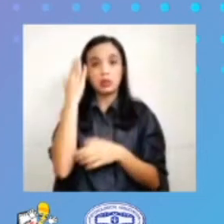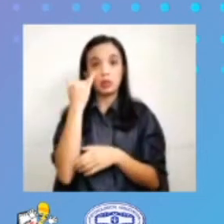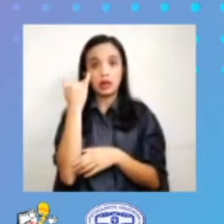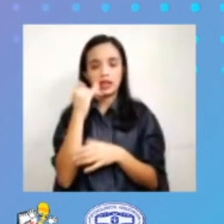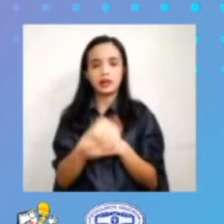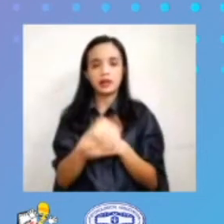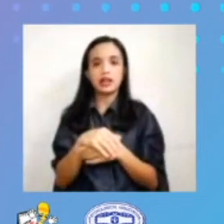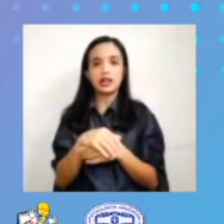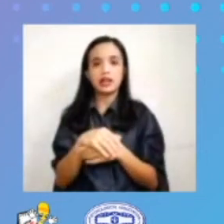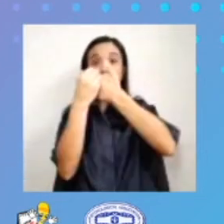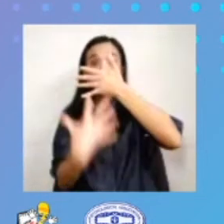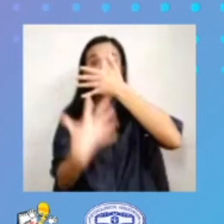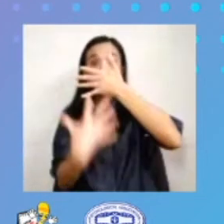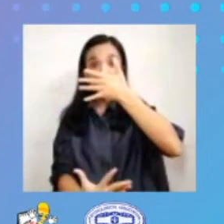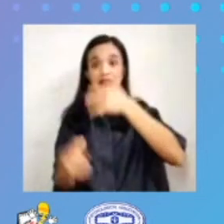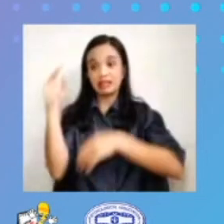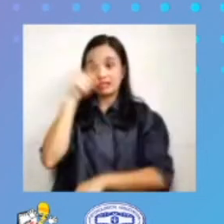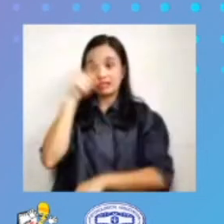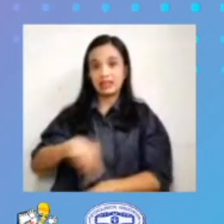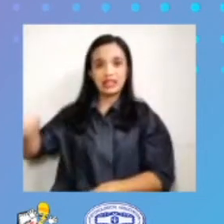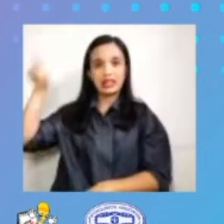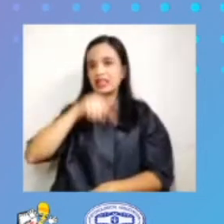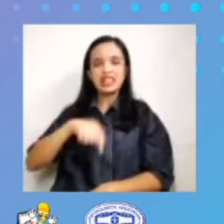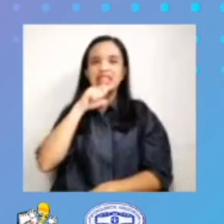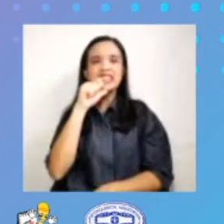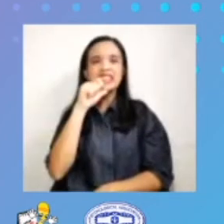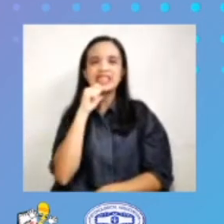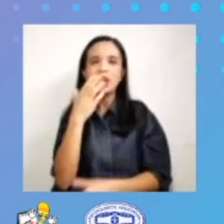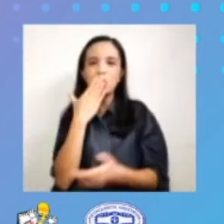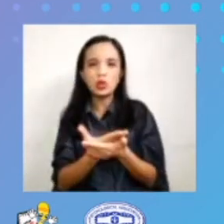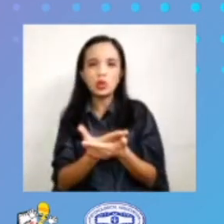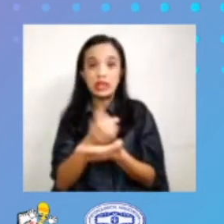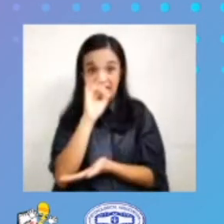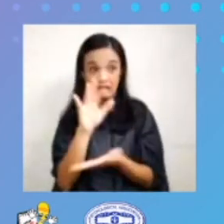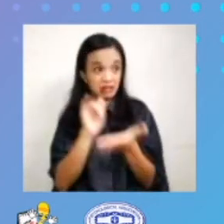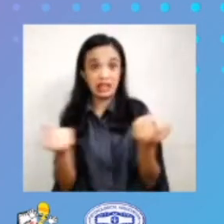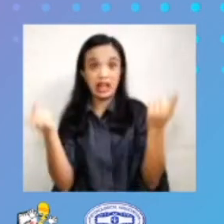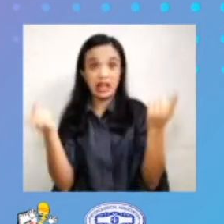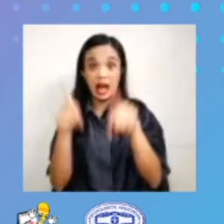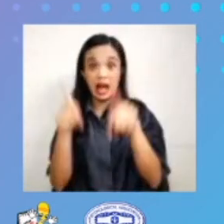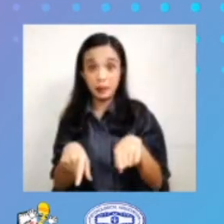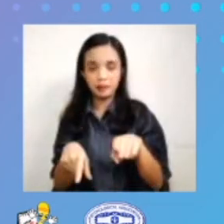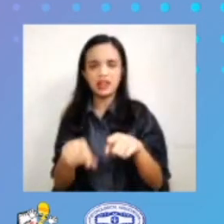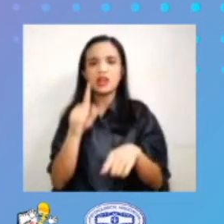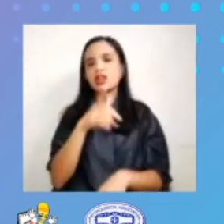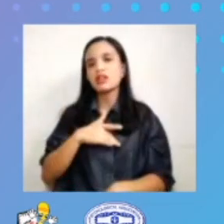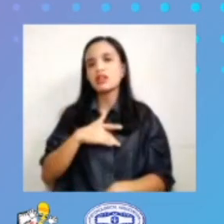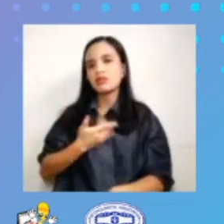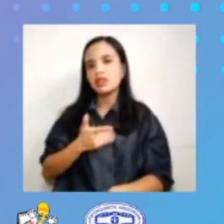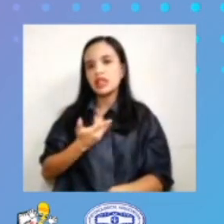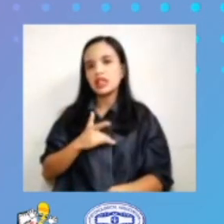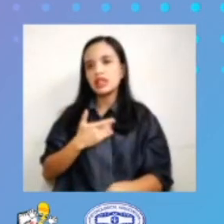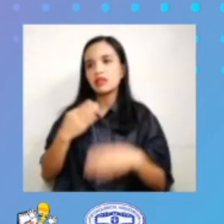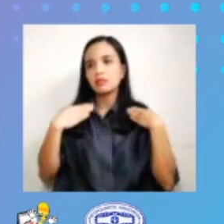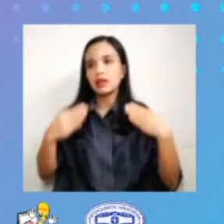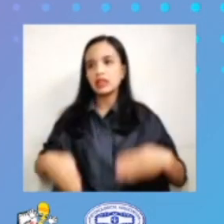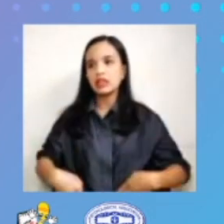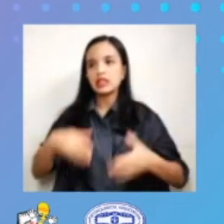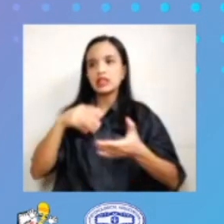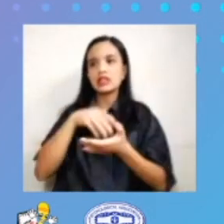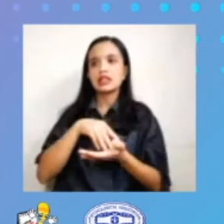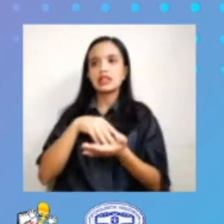kasi yung tinatawag na modeling. Diba? They see it, they follow it. Pero dito mo rin makikita, pag mas matanda, mahirap sumunod katulad ko,